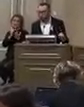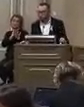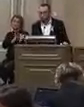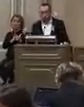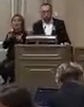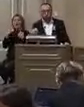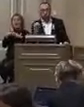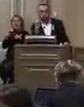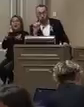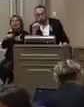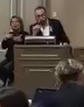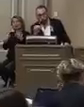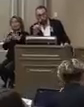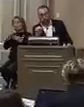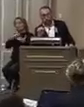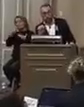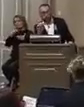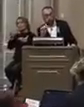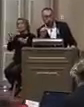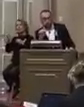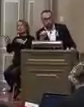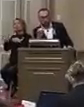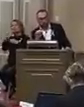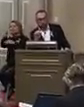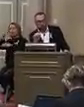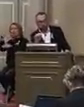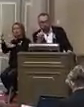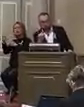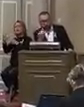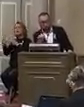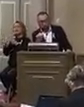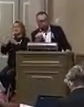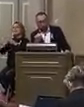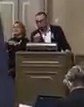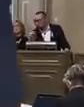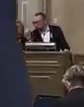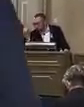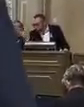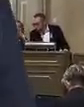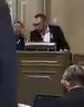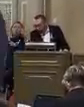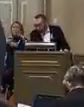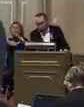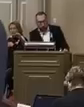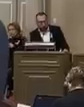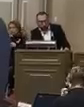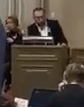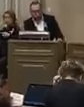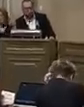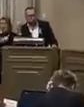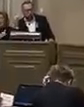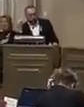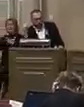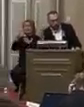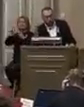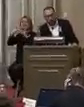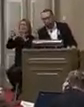Ali ponovit ću još jedno, čistoća je više puta čistila tvornicu Sljeme od otpada, više puta. Znači imamo račune, imamo fakture,